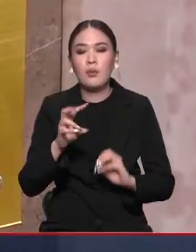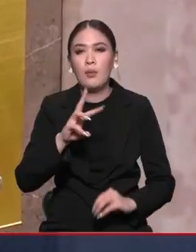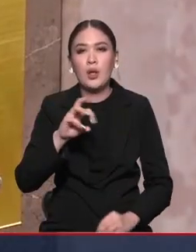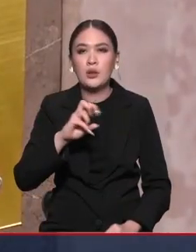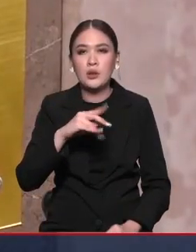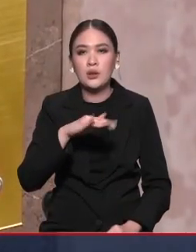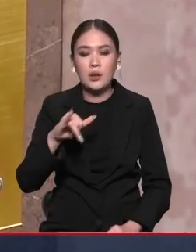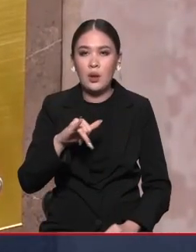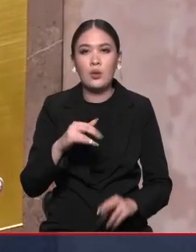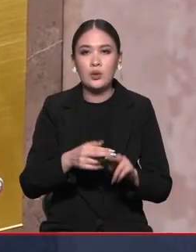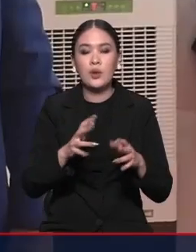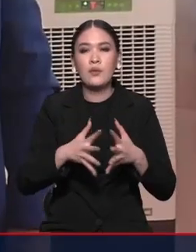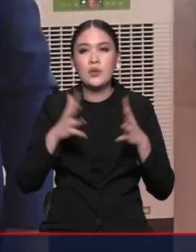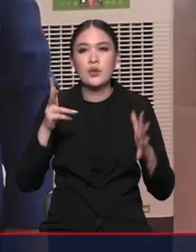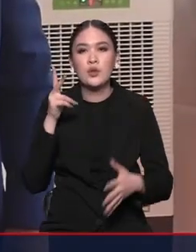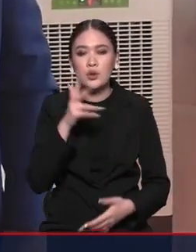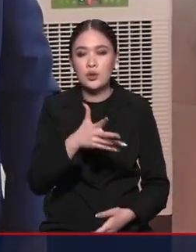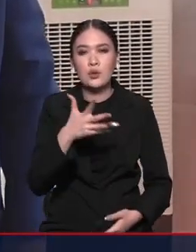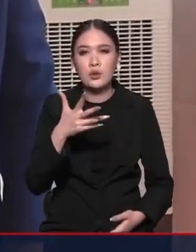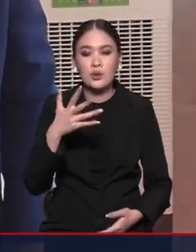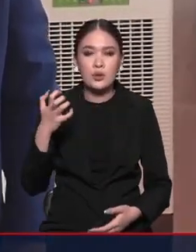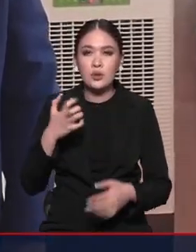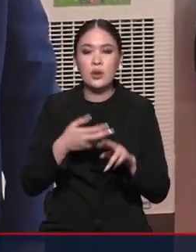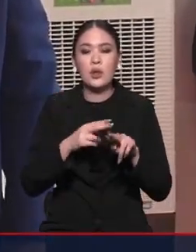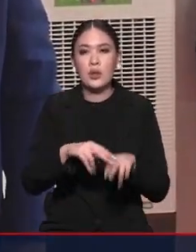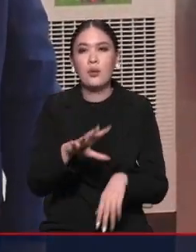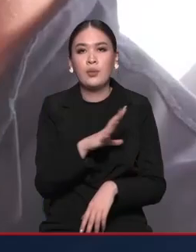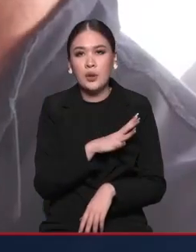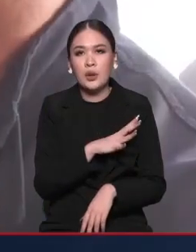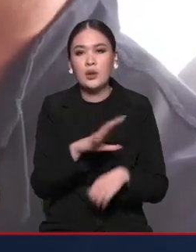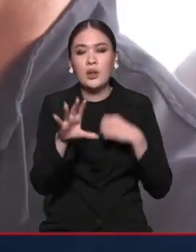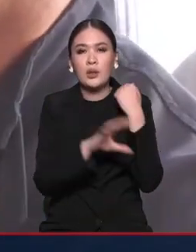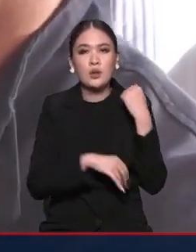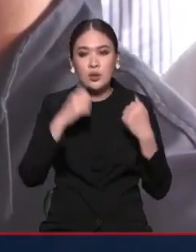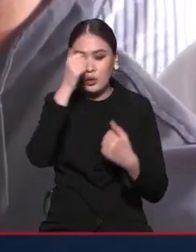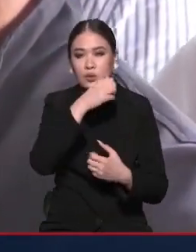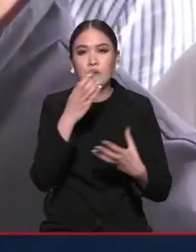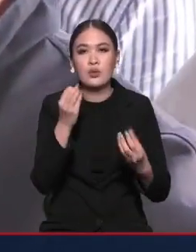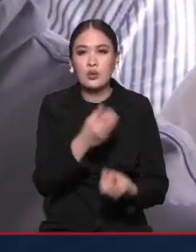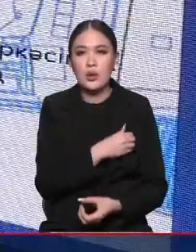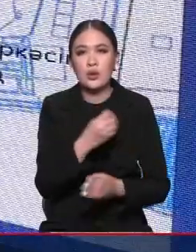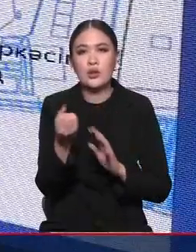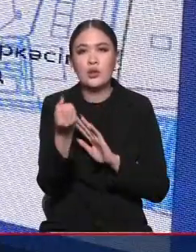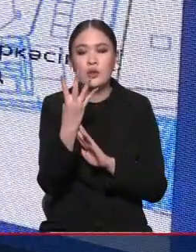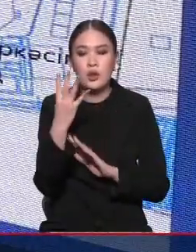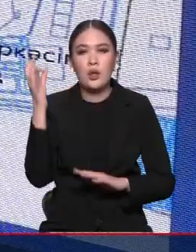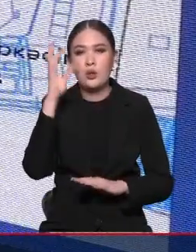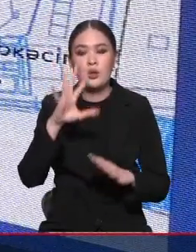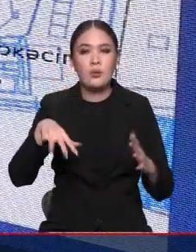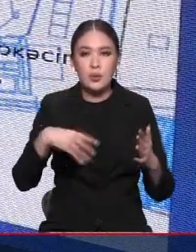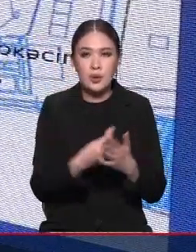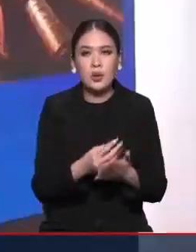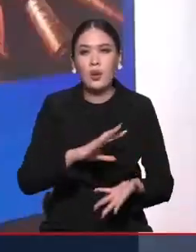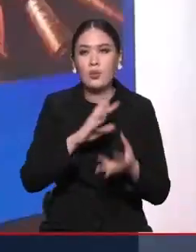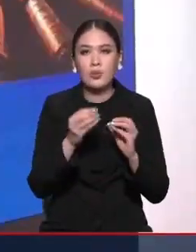области привлечено свыше 3,5 триллионов тенге. До конца года планируют запустить еще 14 инвестиционных проектов на